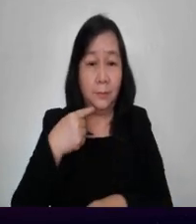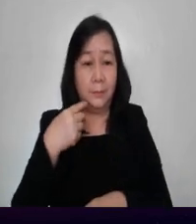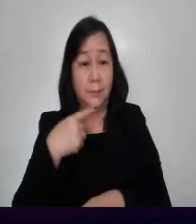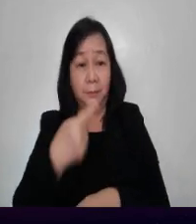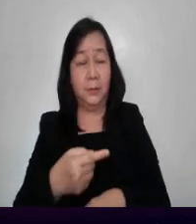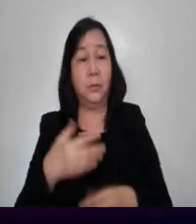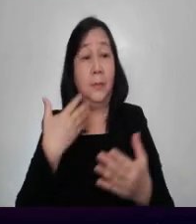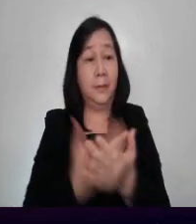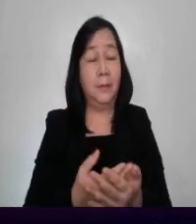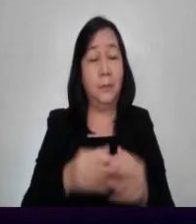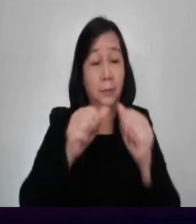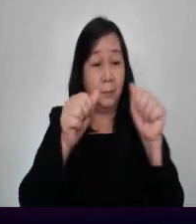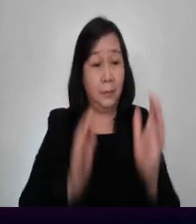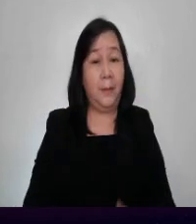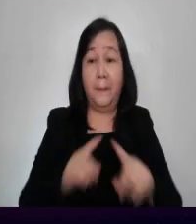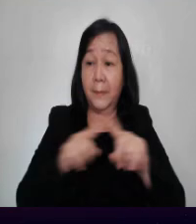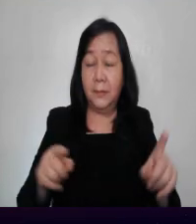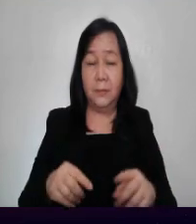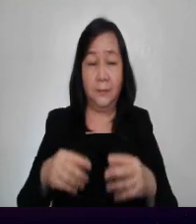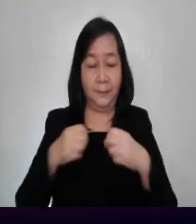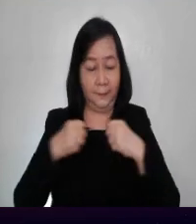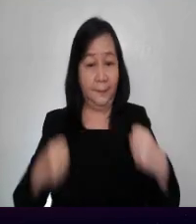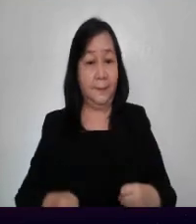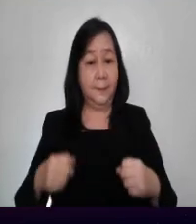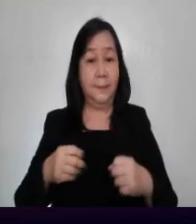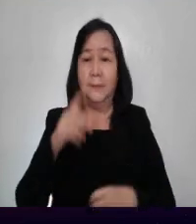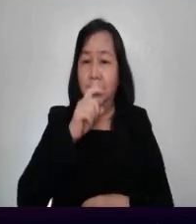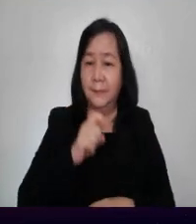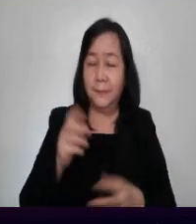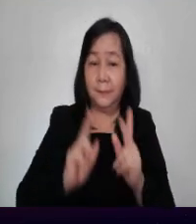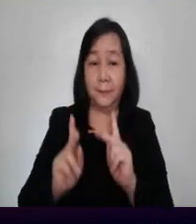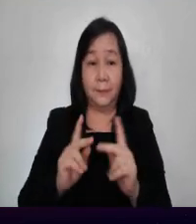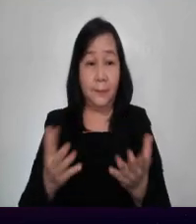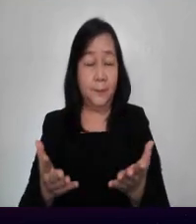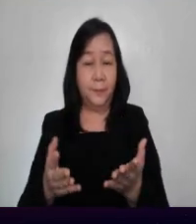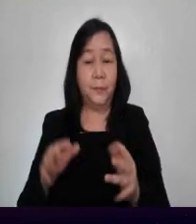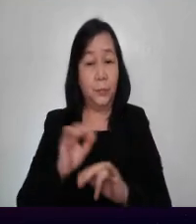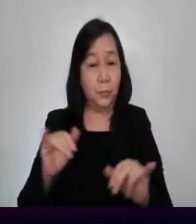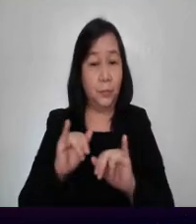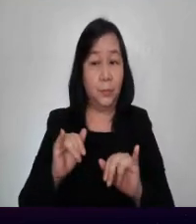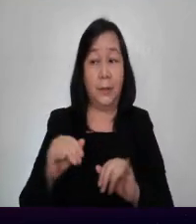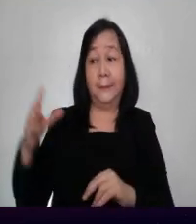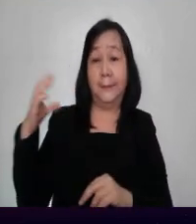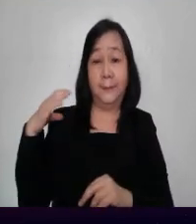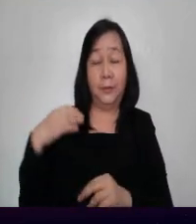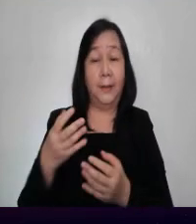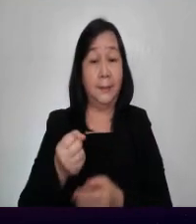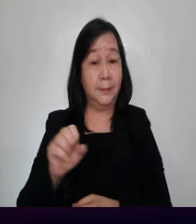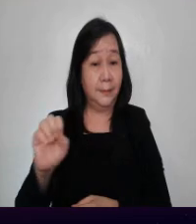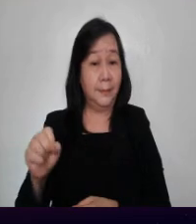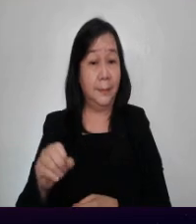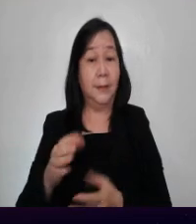alagad. Ngunit ang mga punong saserdote at matatanda, katulad ng kapitan ng SS